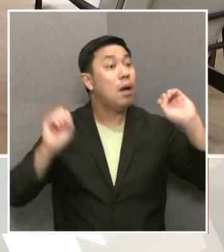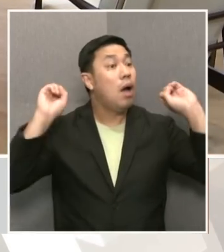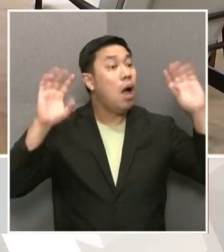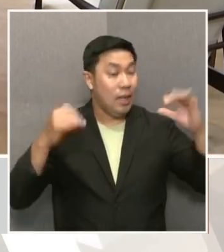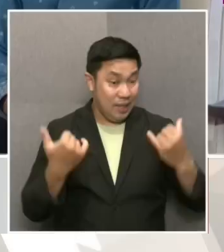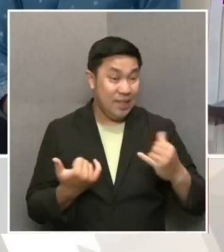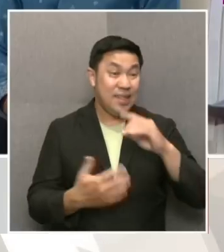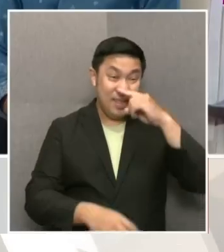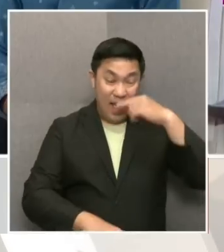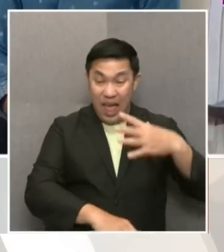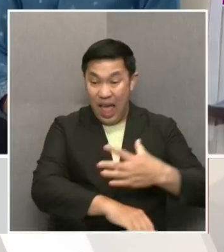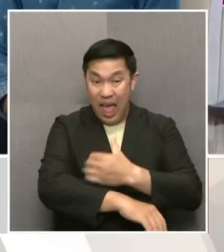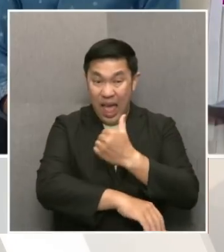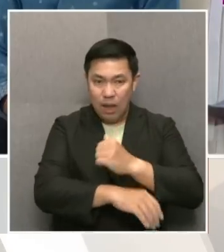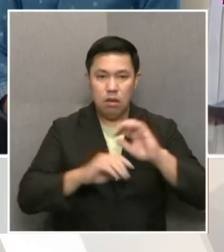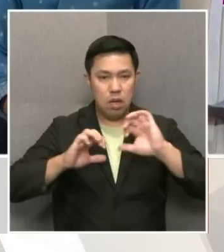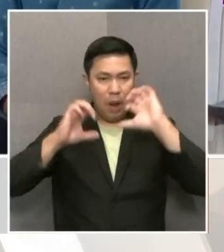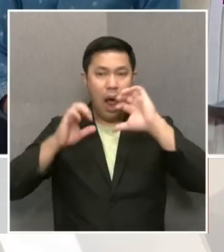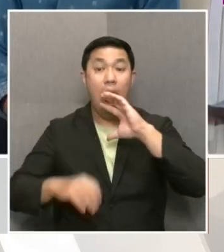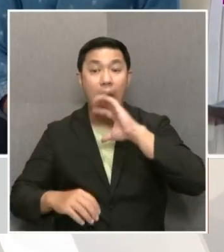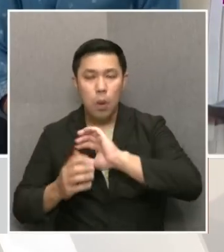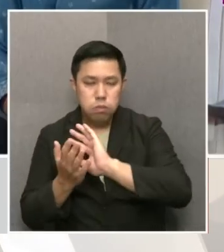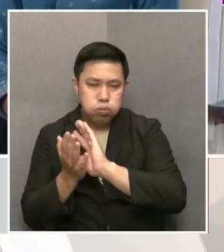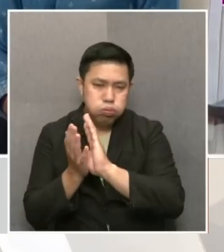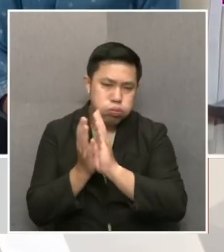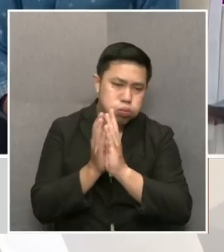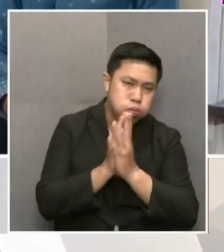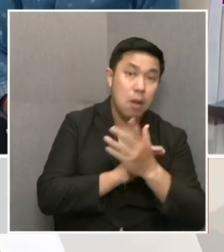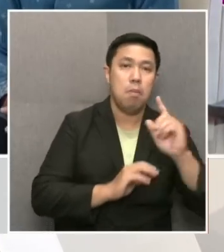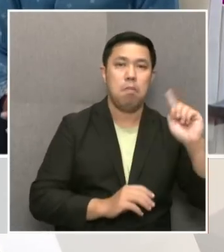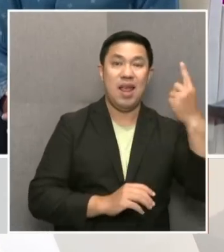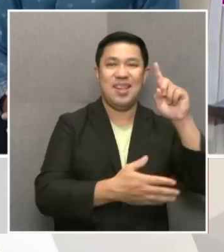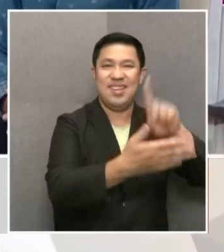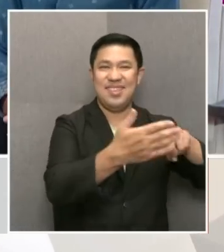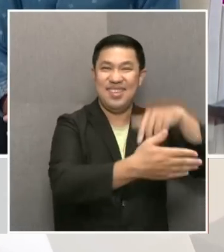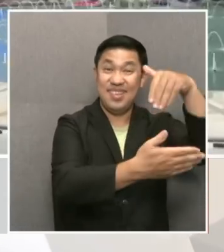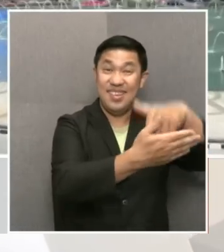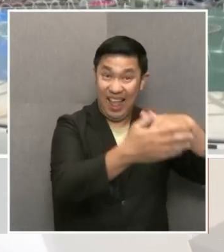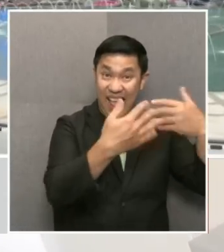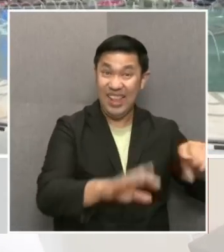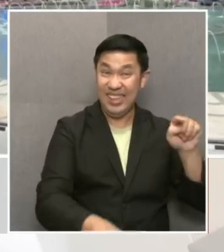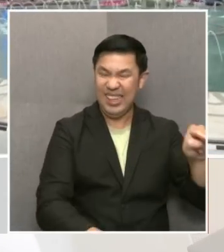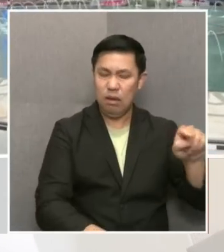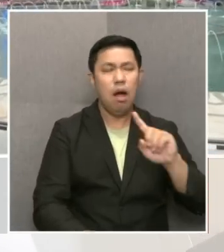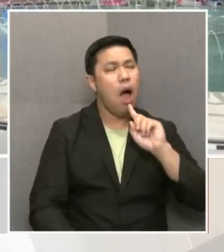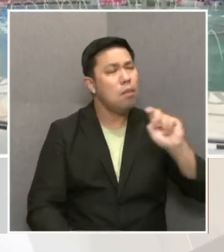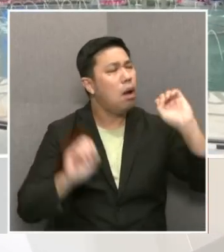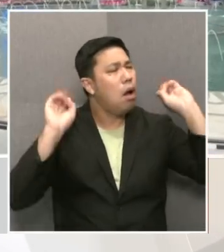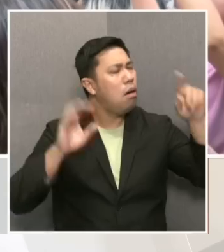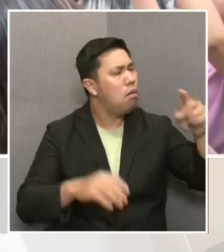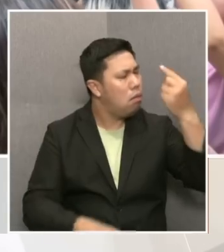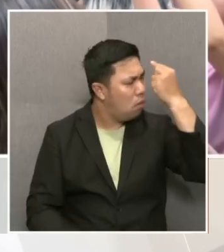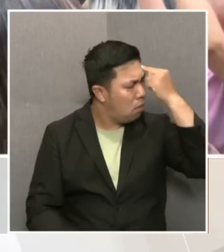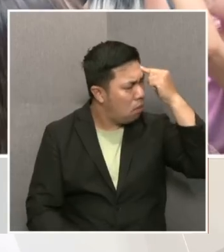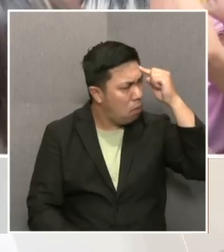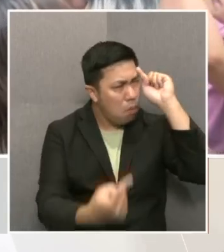ข้าสู่การเปลี่ยนผ่านของรัฐบาลชุดปัจจุบันไปสู่รัฐบาลชุดใหม่ที่เพิ่งผ่านการเลือกตั้งมาเนี่ยค่ะอาจารย์มองอย่างไรหรือว่าตั้งความหวังอย่างไร